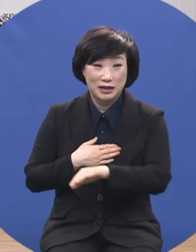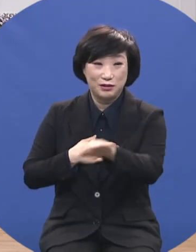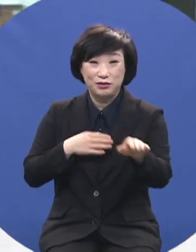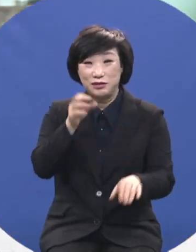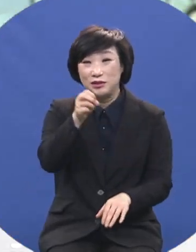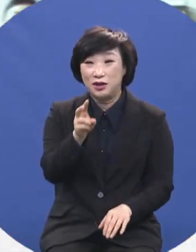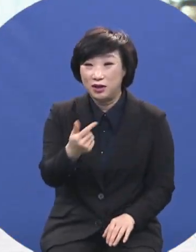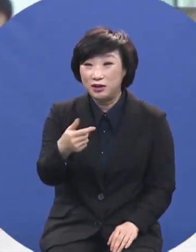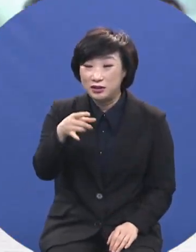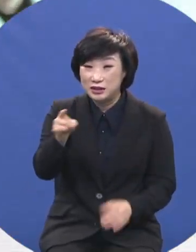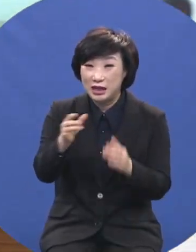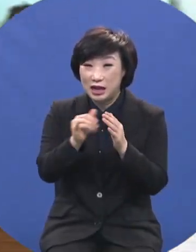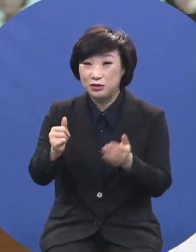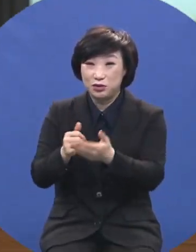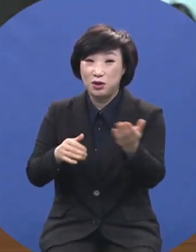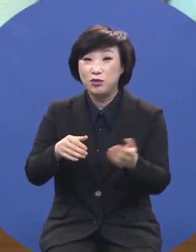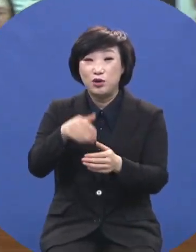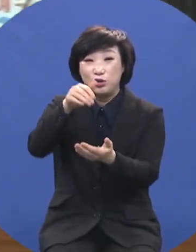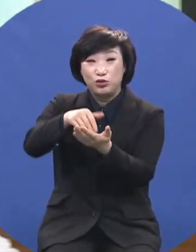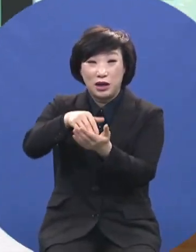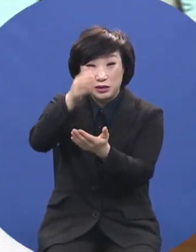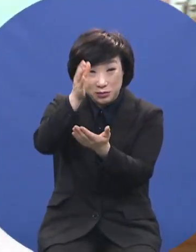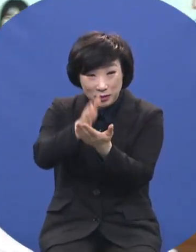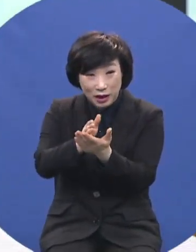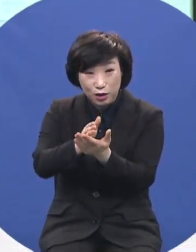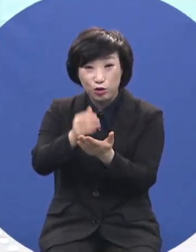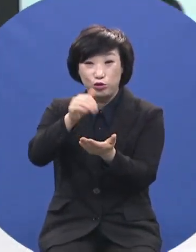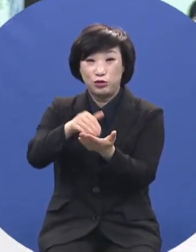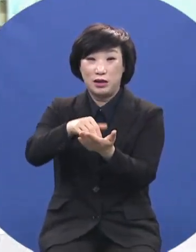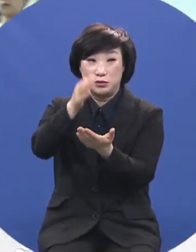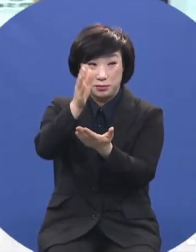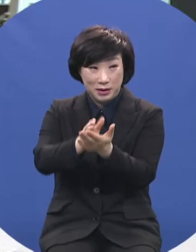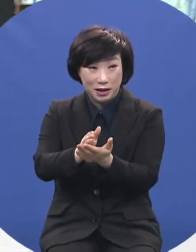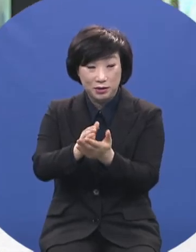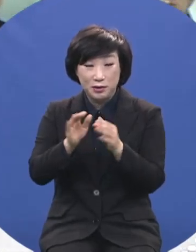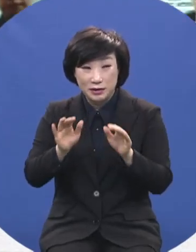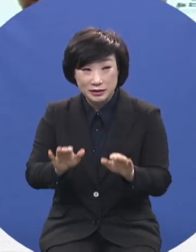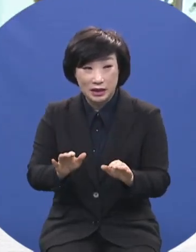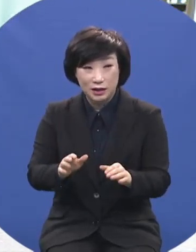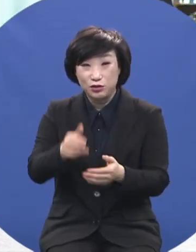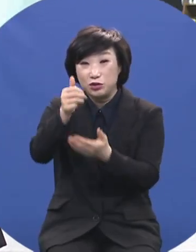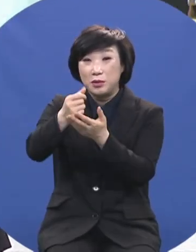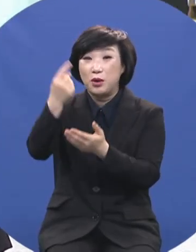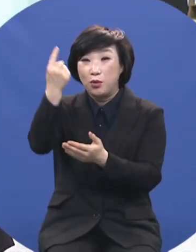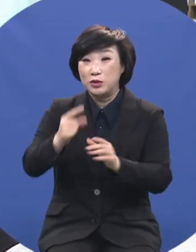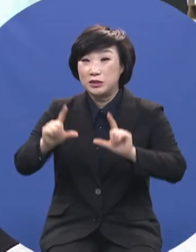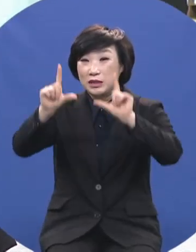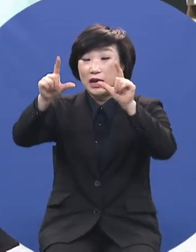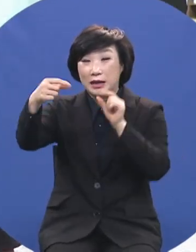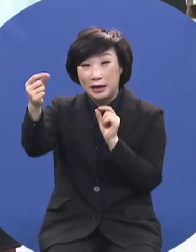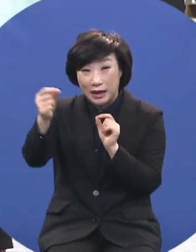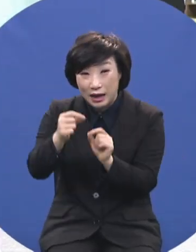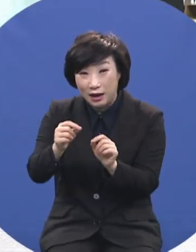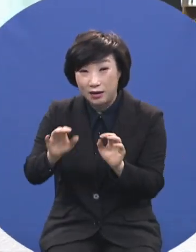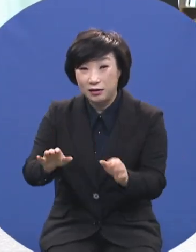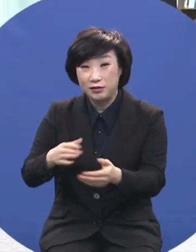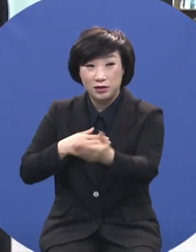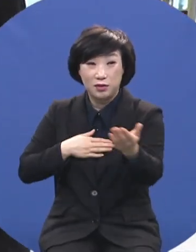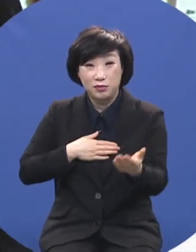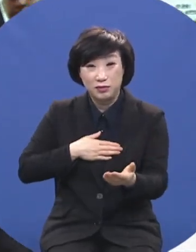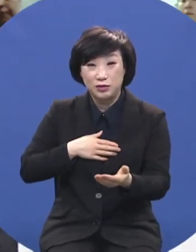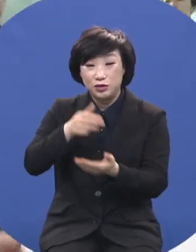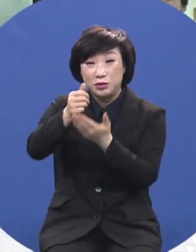연수가족이요, 후회하지 마라. 어? 후회하지 마. 주의 날이 다가왔다. 주의